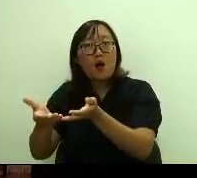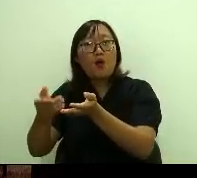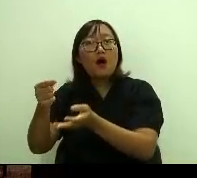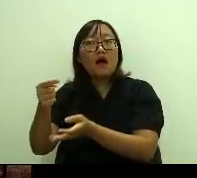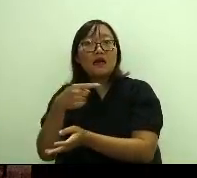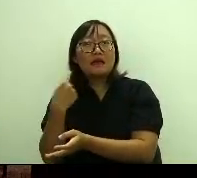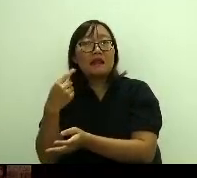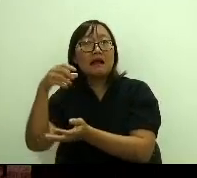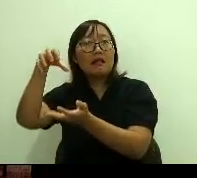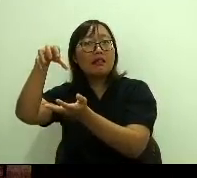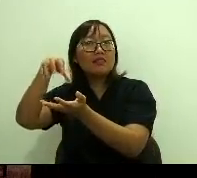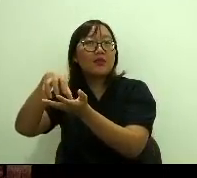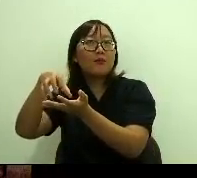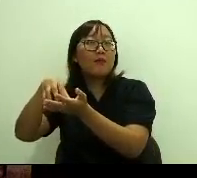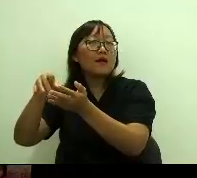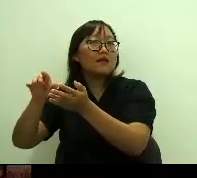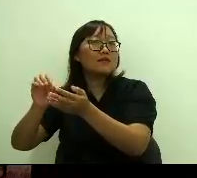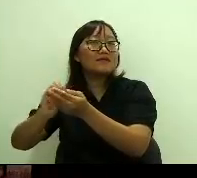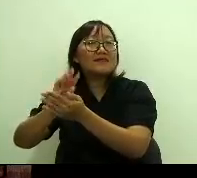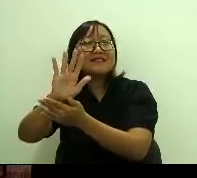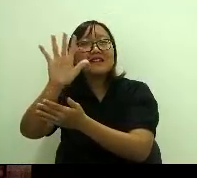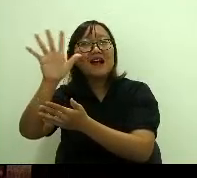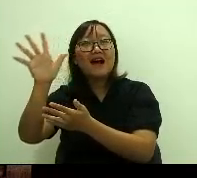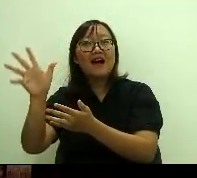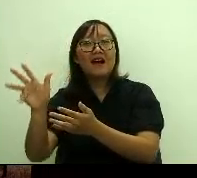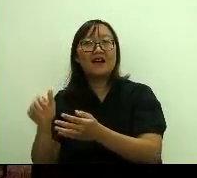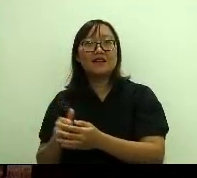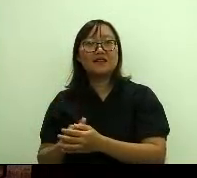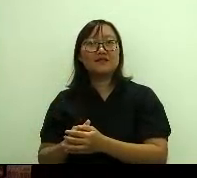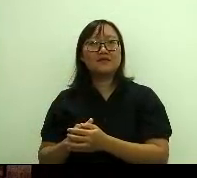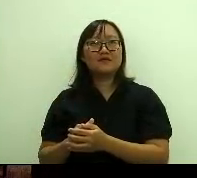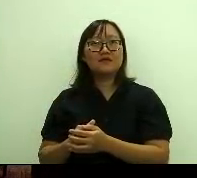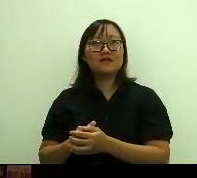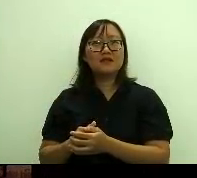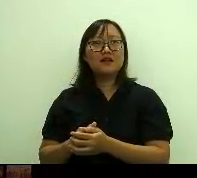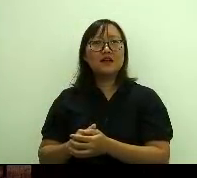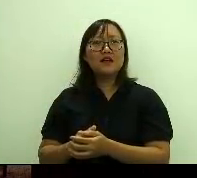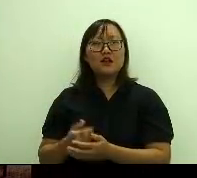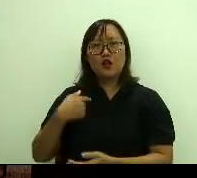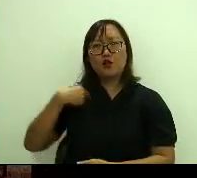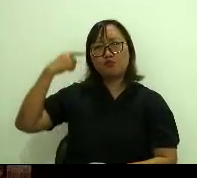kita, Juru Selamat kita, harta kita yang